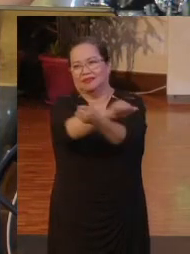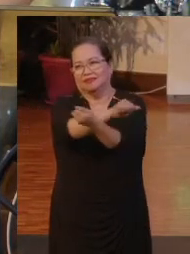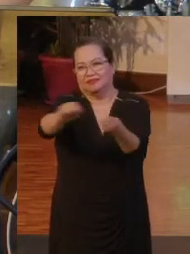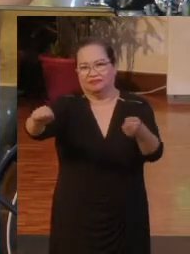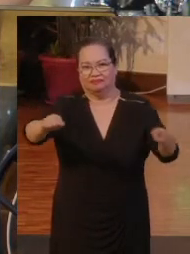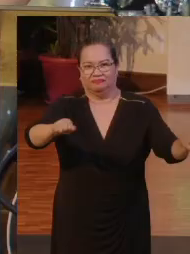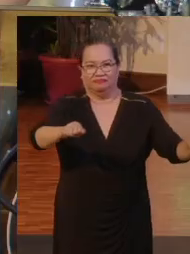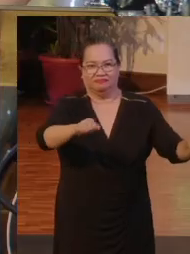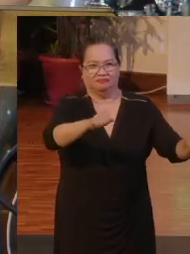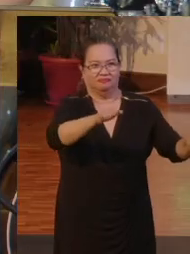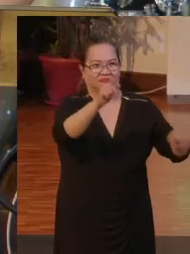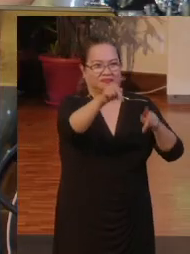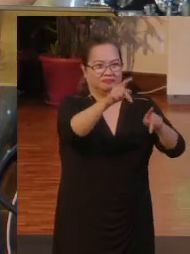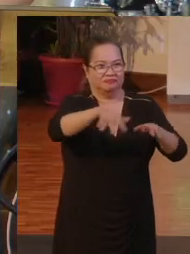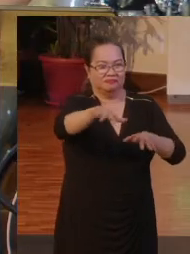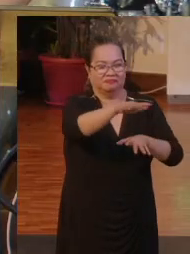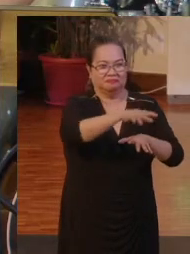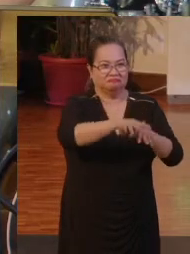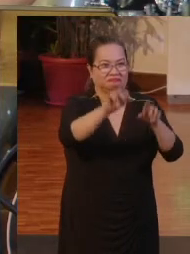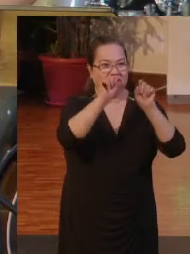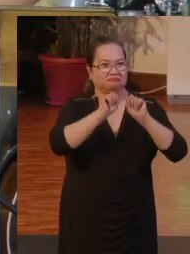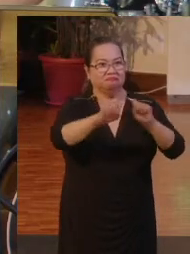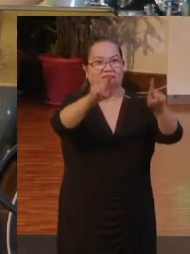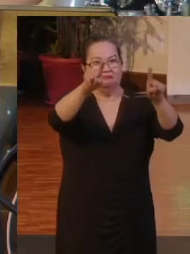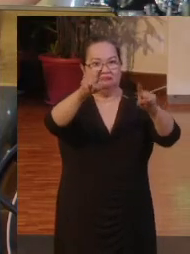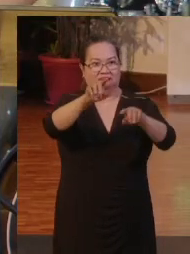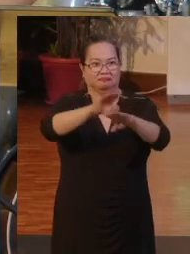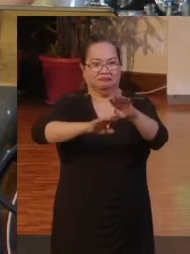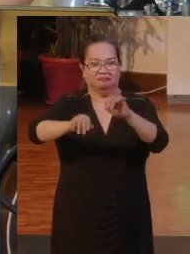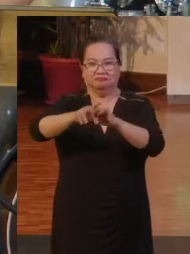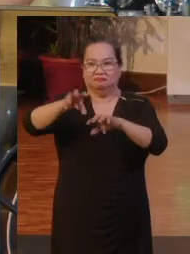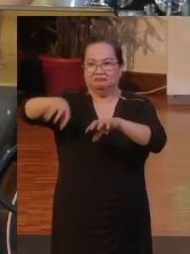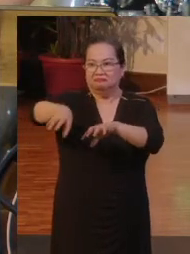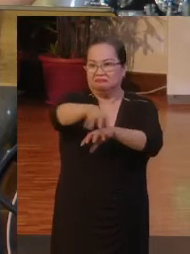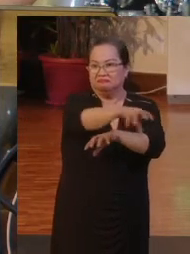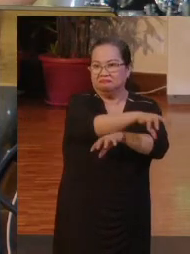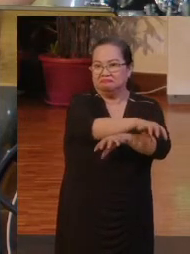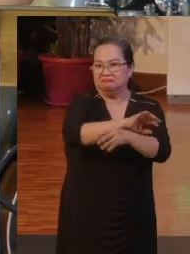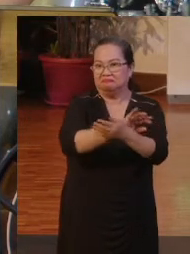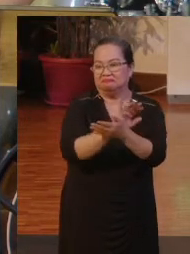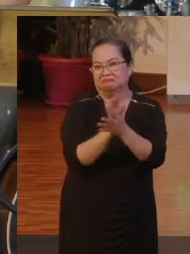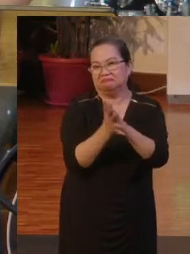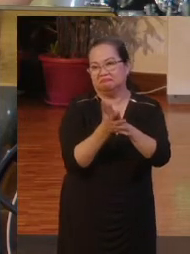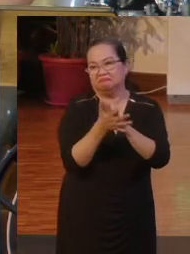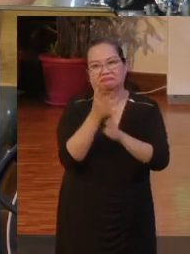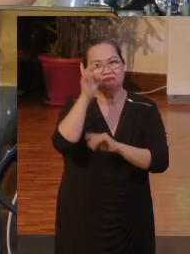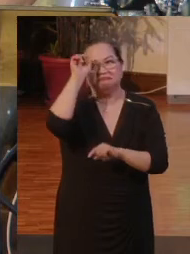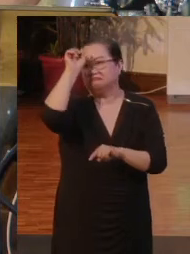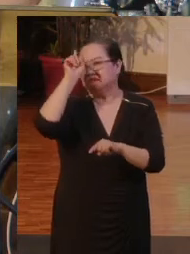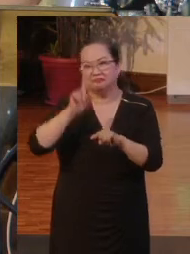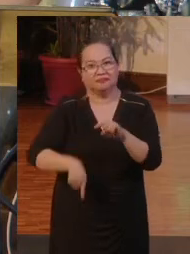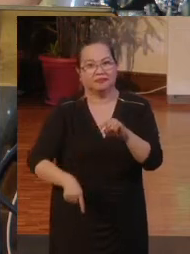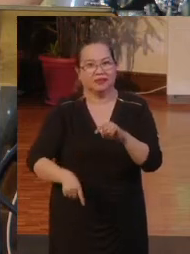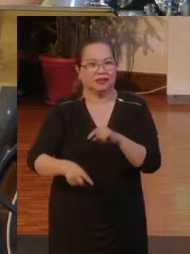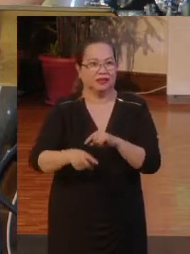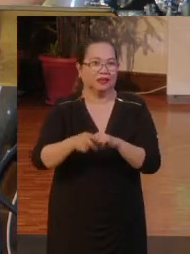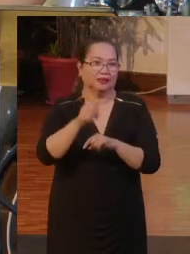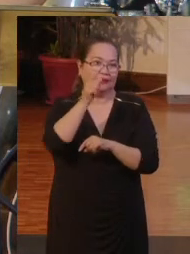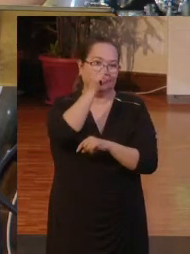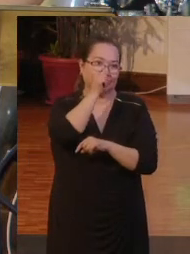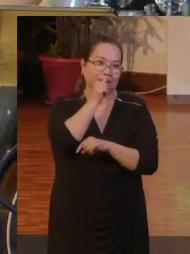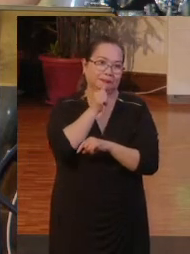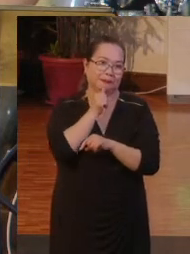who plundered them, and he sold them into the hand of their surrounding enemies so they could no longer withstand their